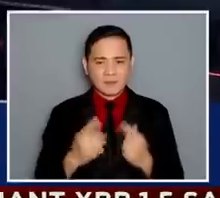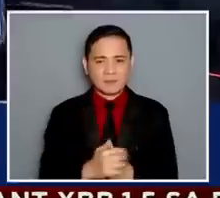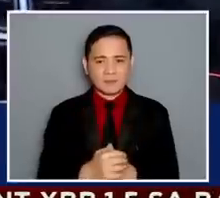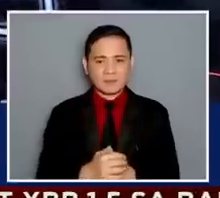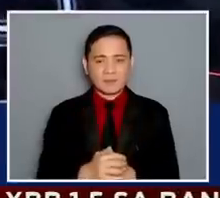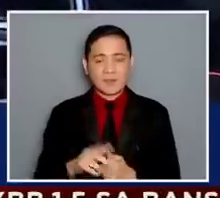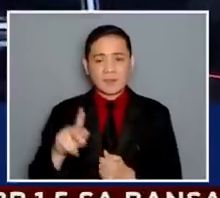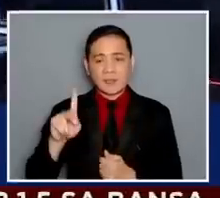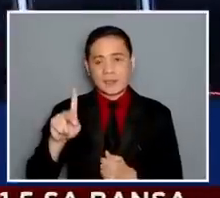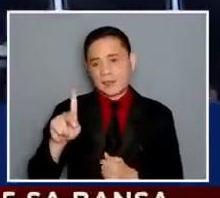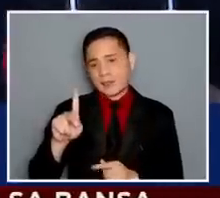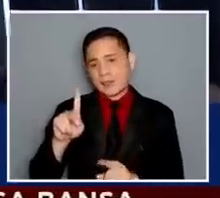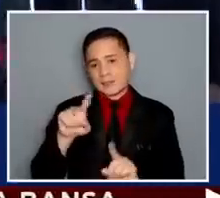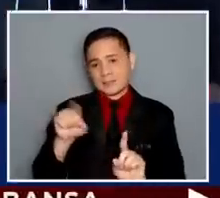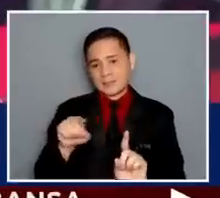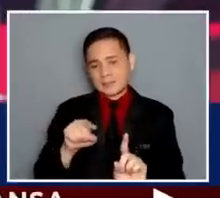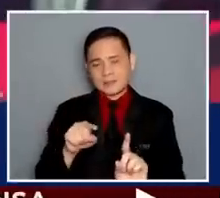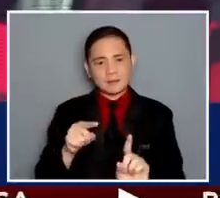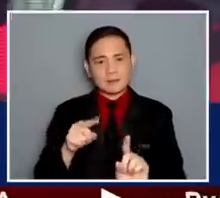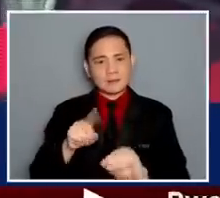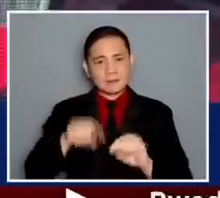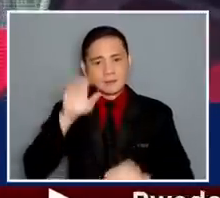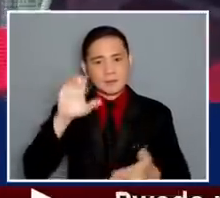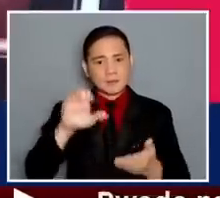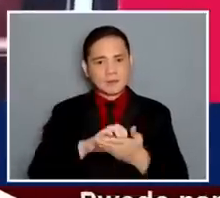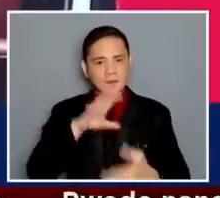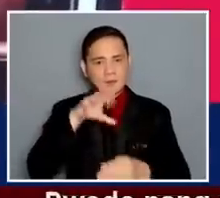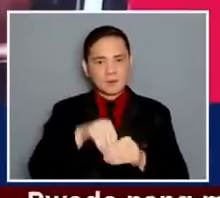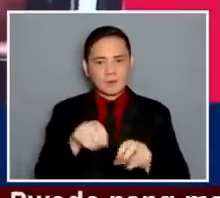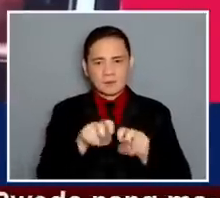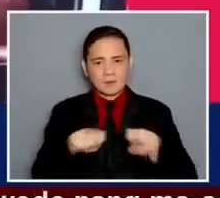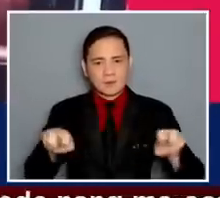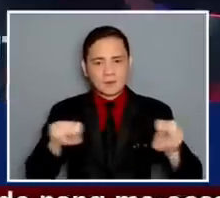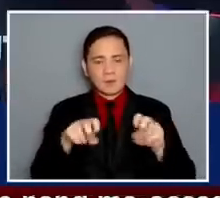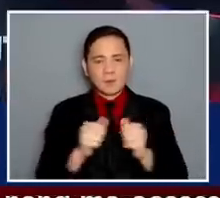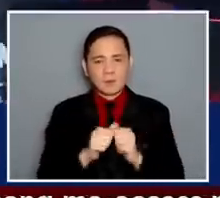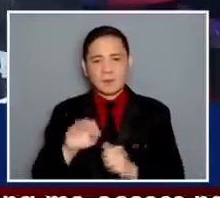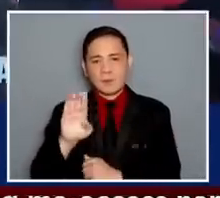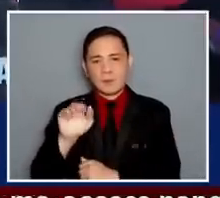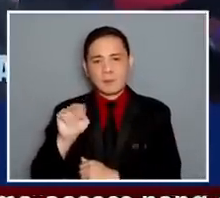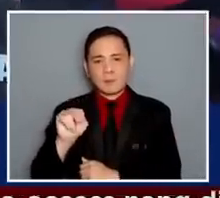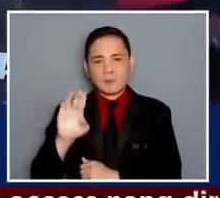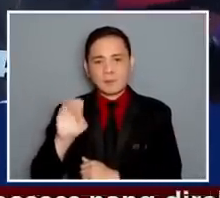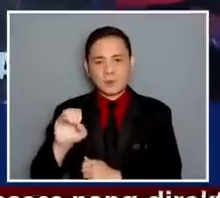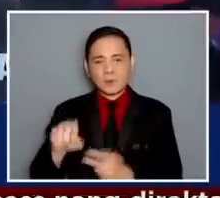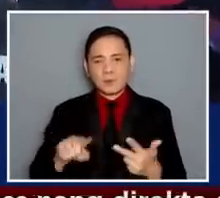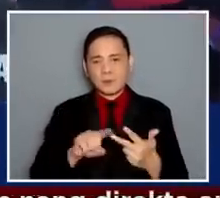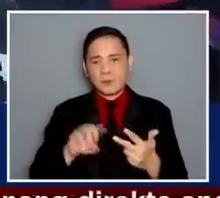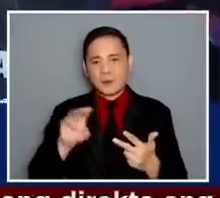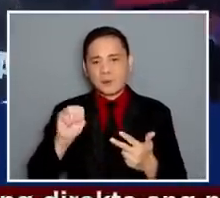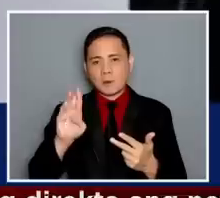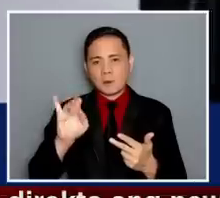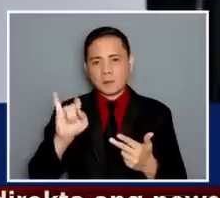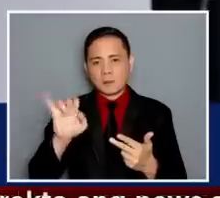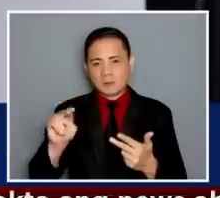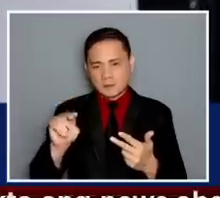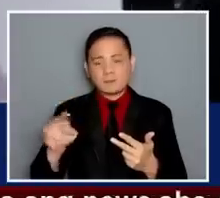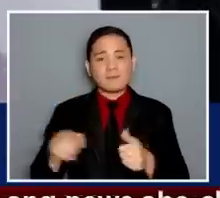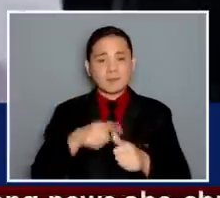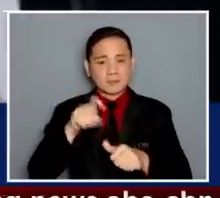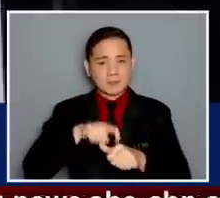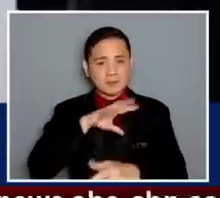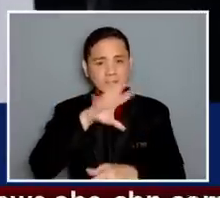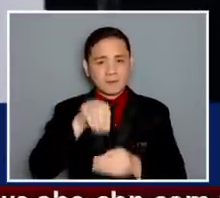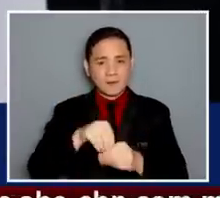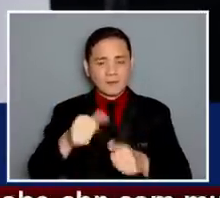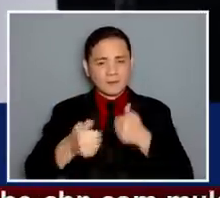Tandingan na mga kasama niya sa coach panel sina Bamboo Manyalak at Martin Rivera na first-timer din sa talent search. Isa si